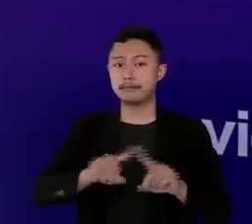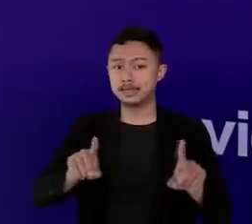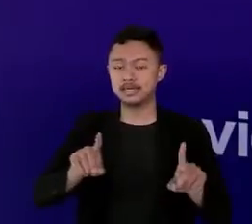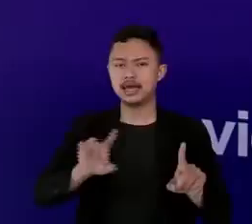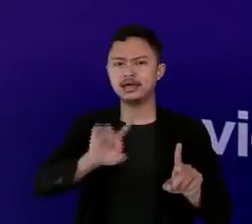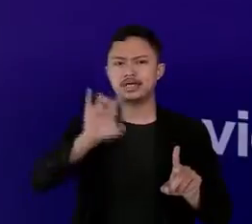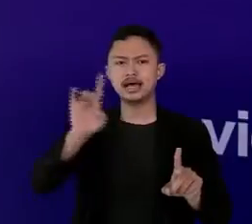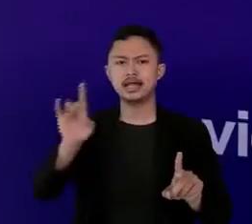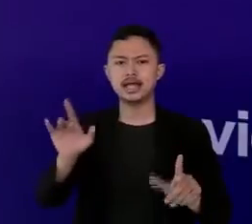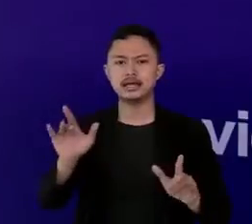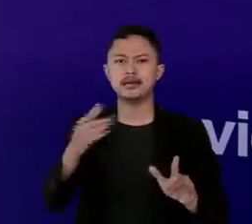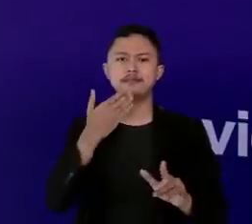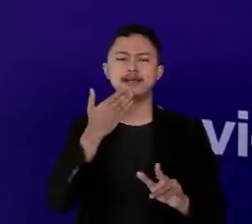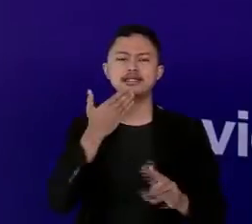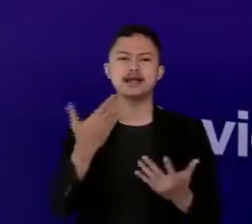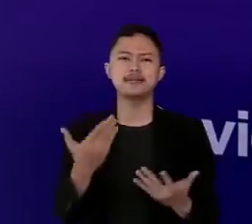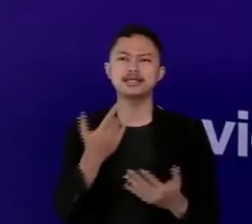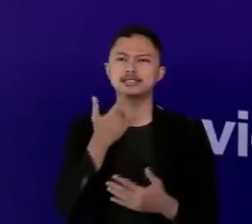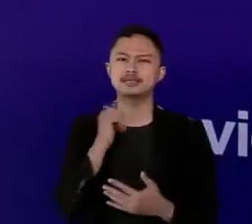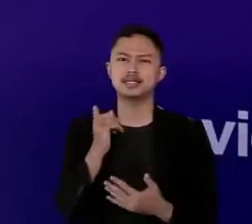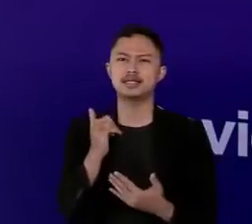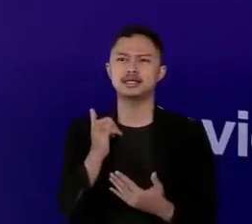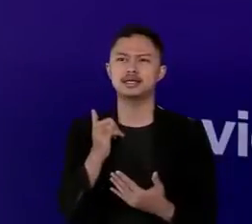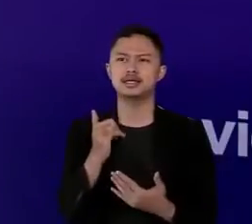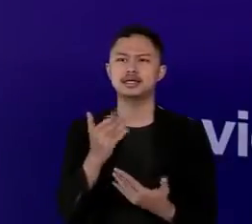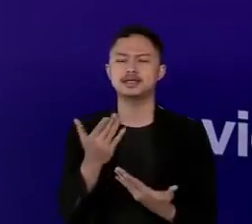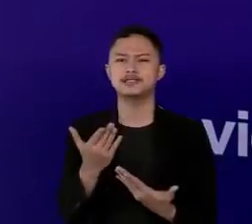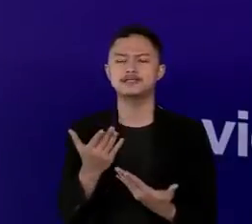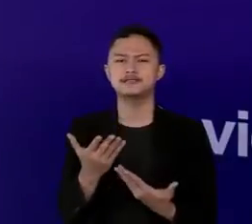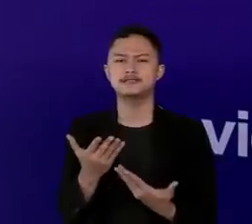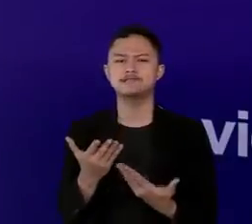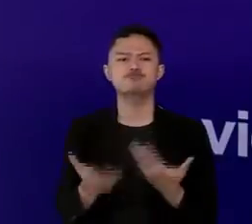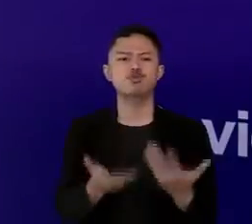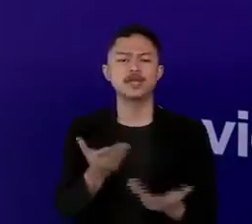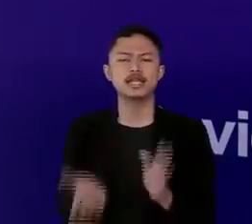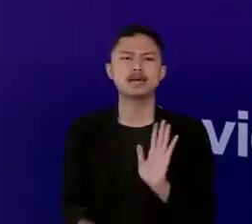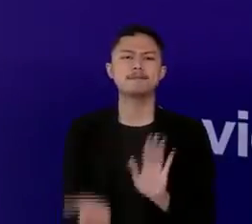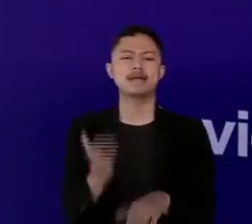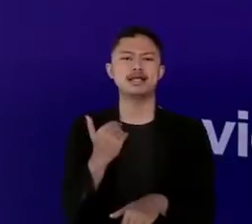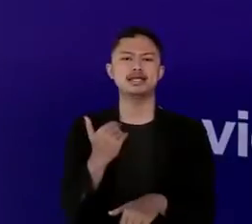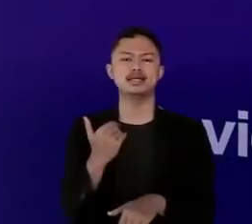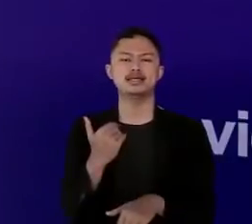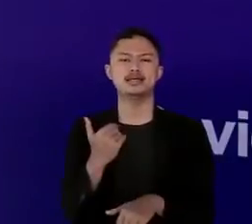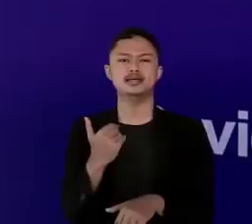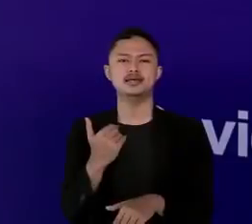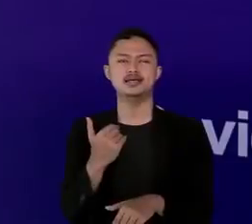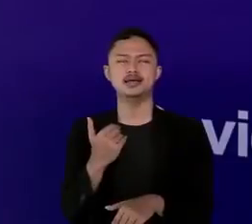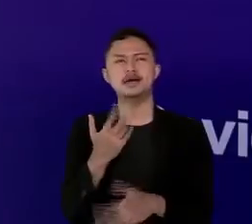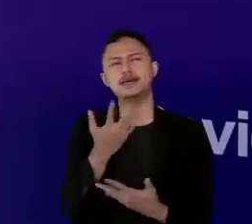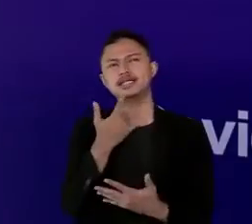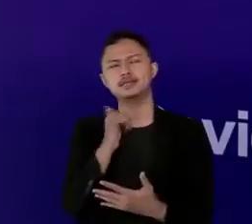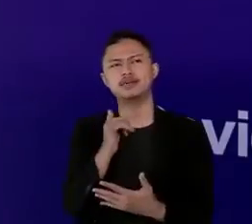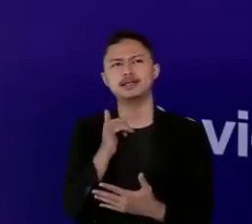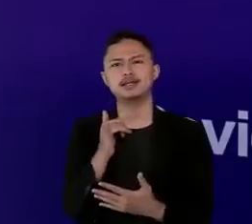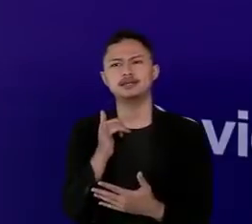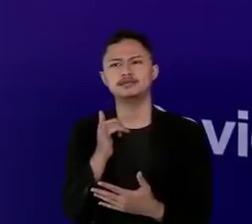itu kemudian akan menjadi reversibel artinya kembali lagi menjadi